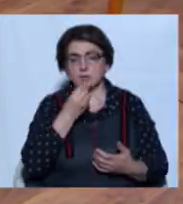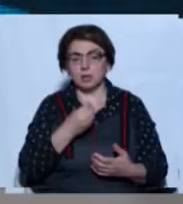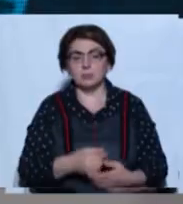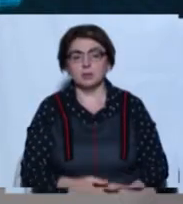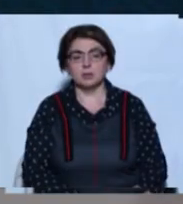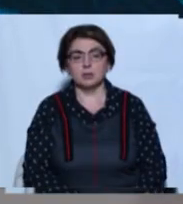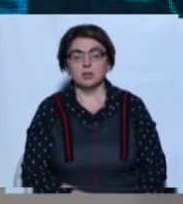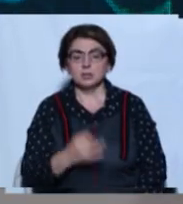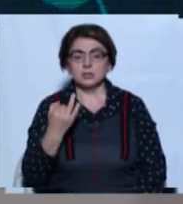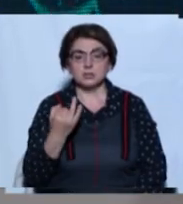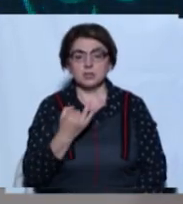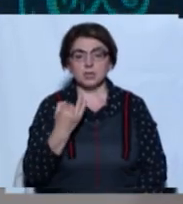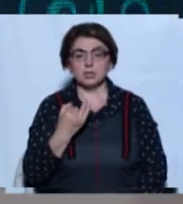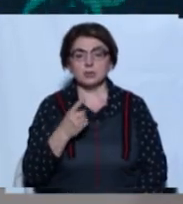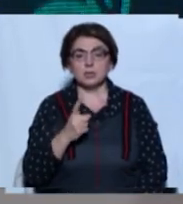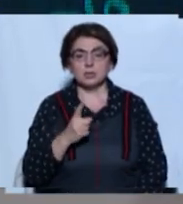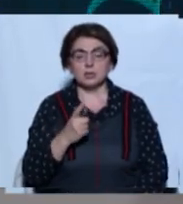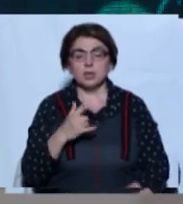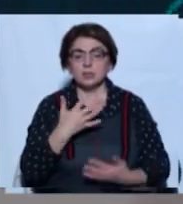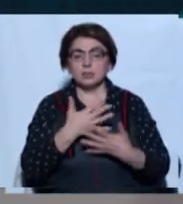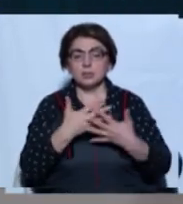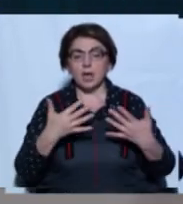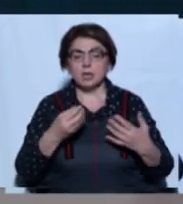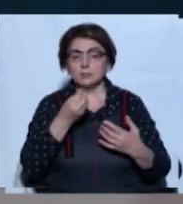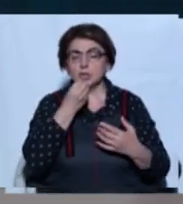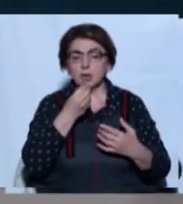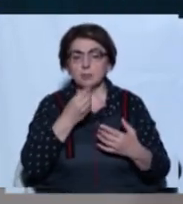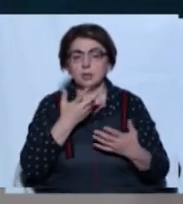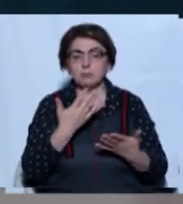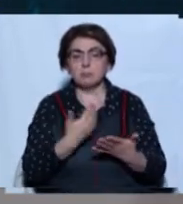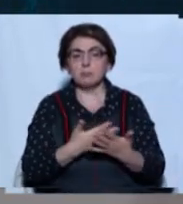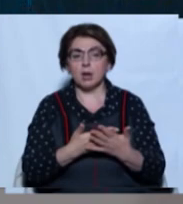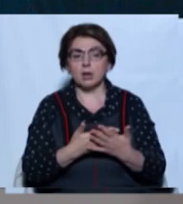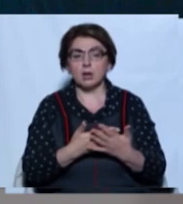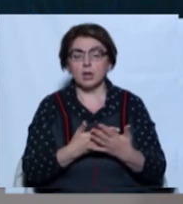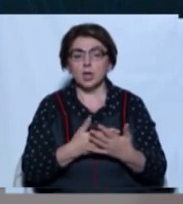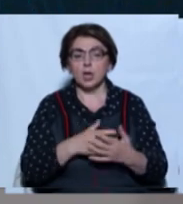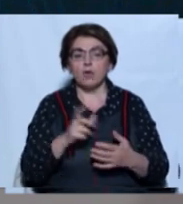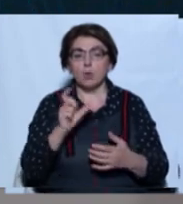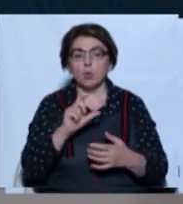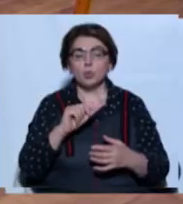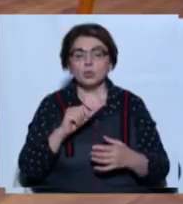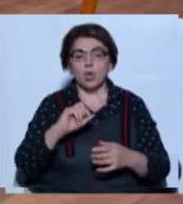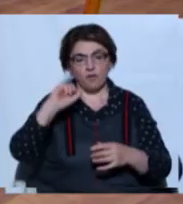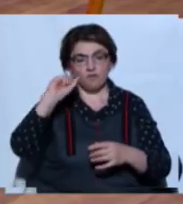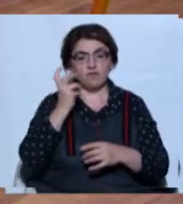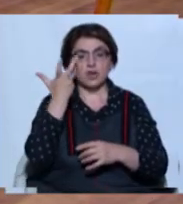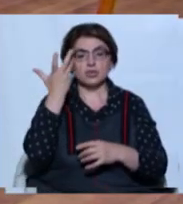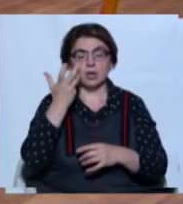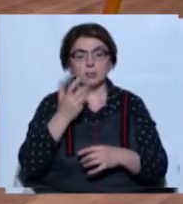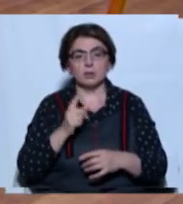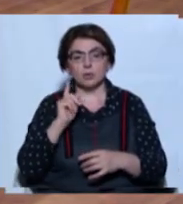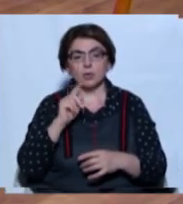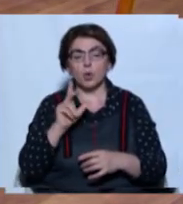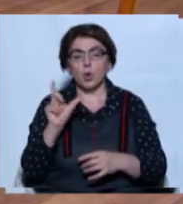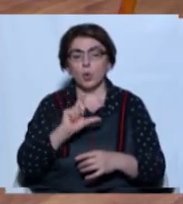ეხლა საინტერესო არის ესეთი ნაირმჭამელის განხილვა, როგორიც არის მაგალითად ლურჯი ვეშაპი. როგორც იცით და მოგეხსენებათ,